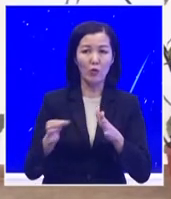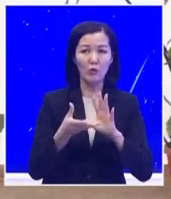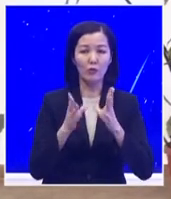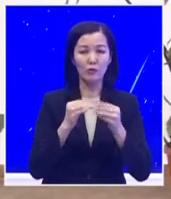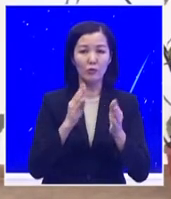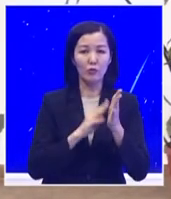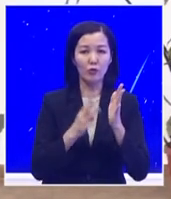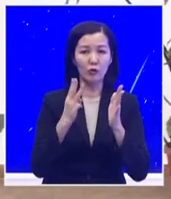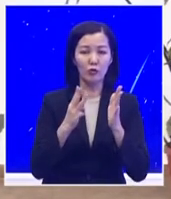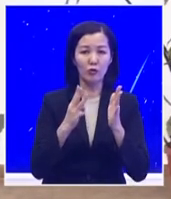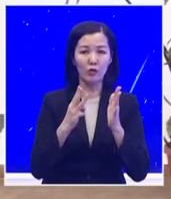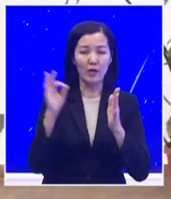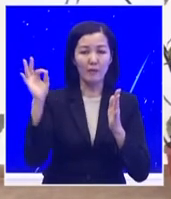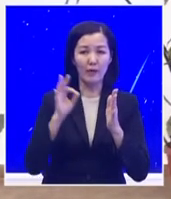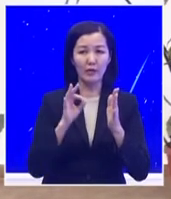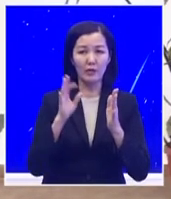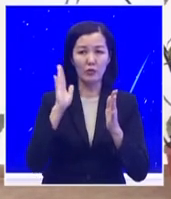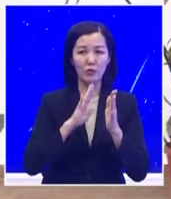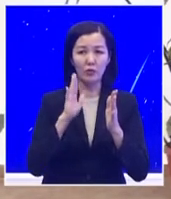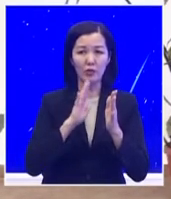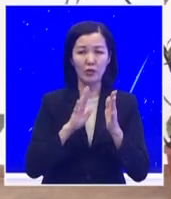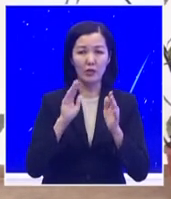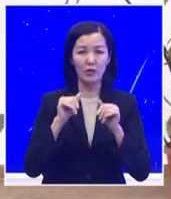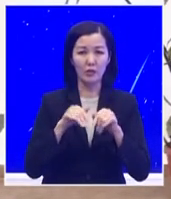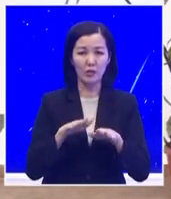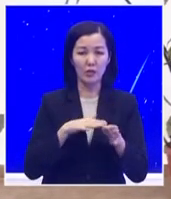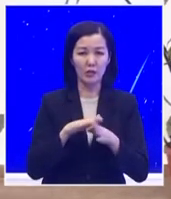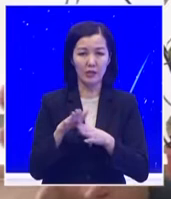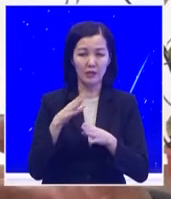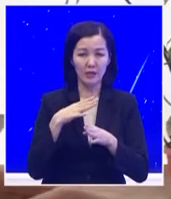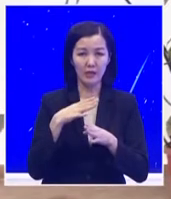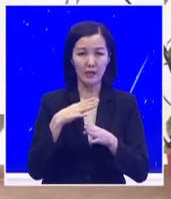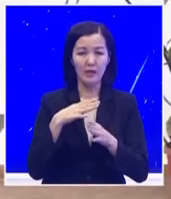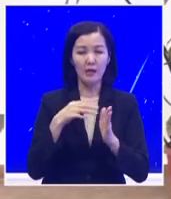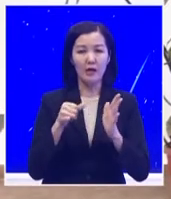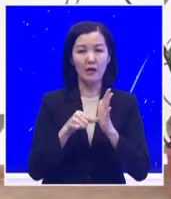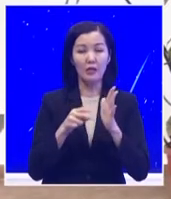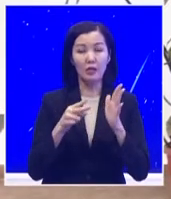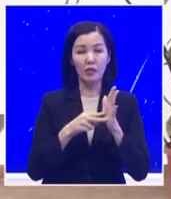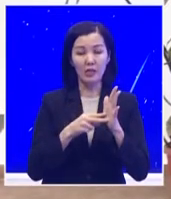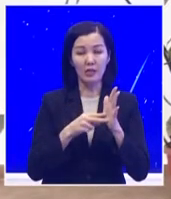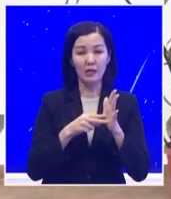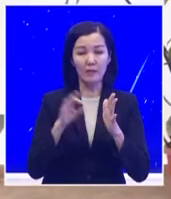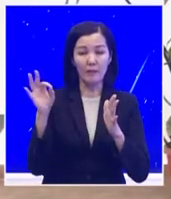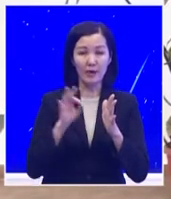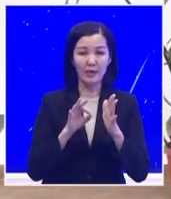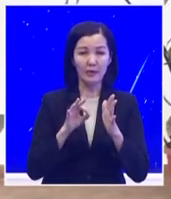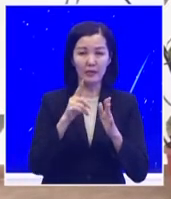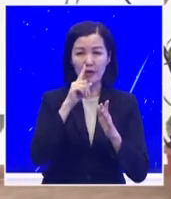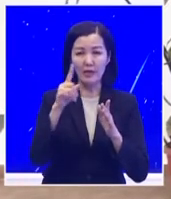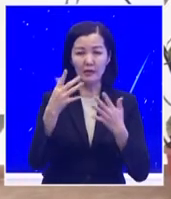93% суды жалпы шешіп тастағанбыз. Бір 6-7% алыстағы бір аздаған ауылдар қалған.